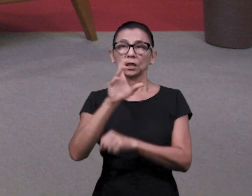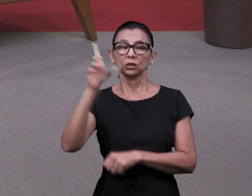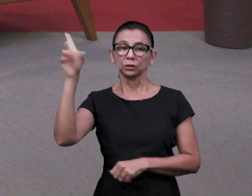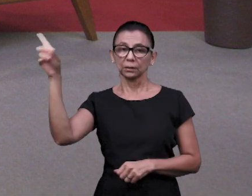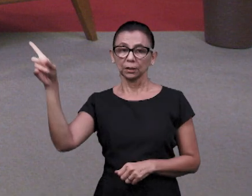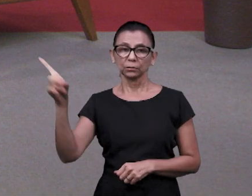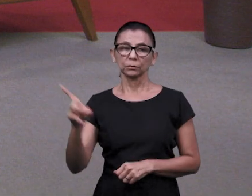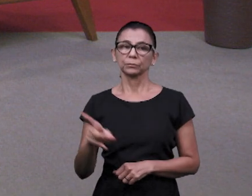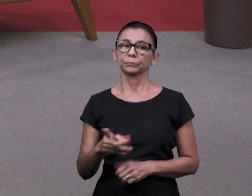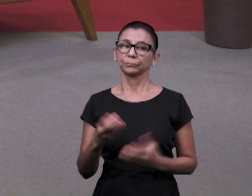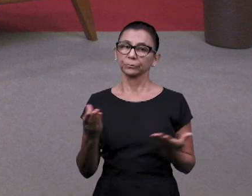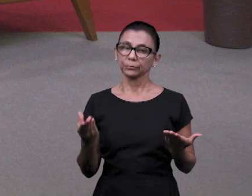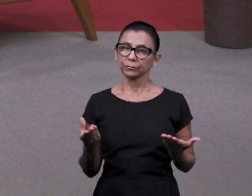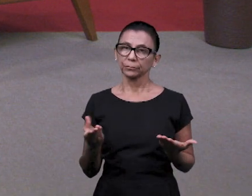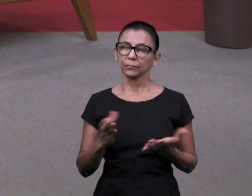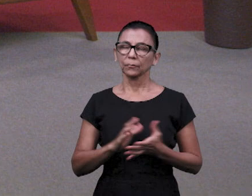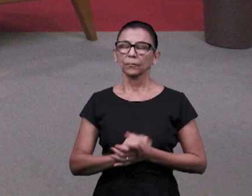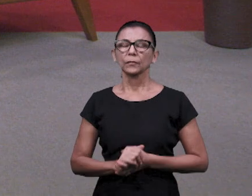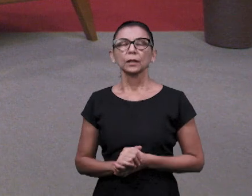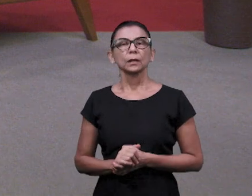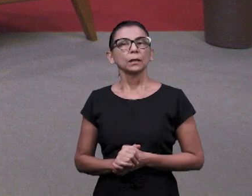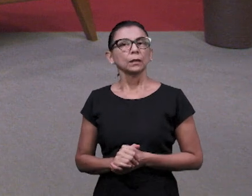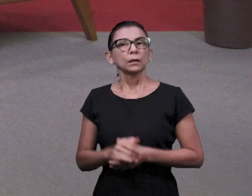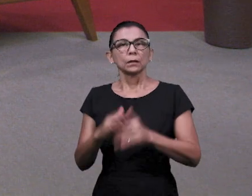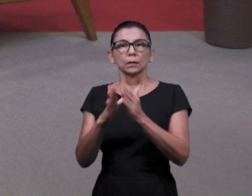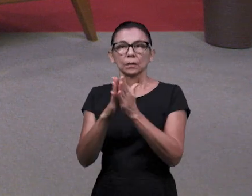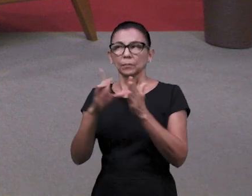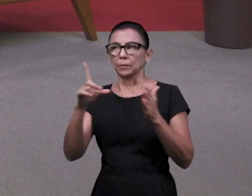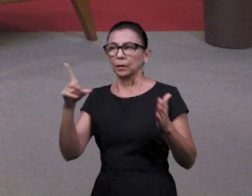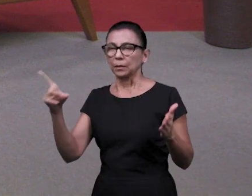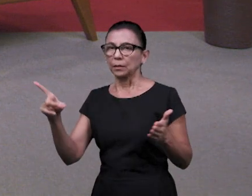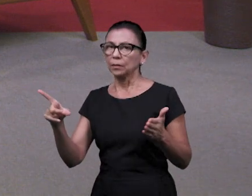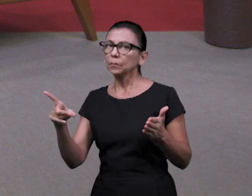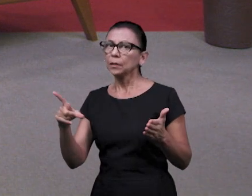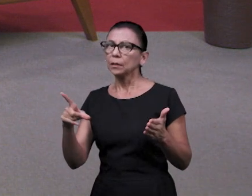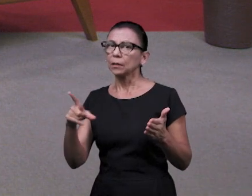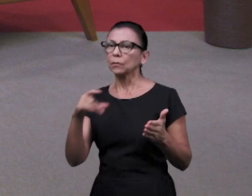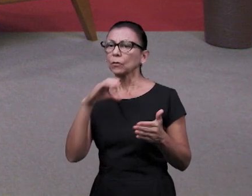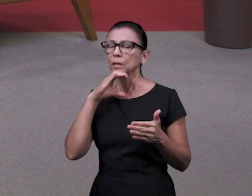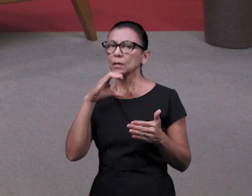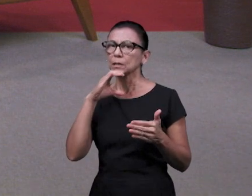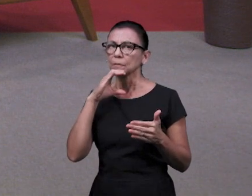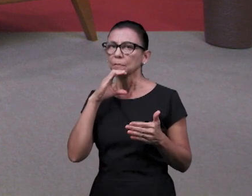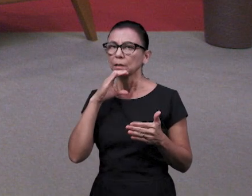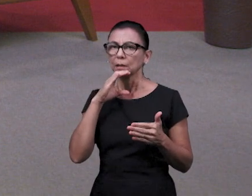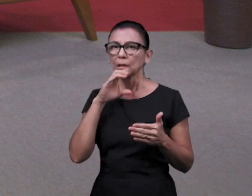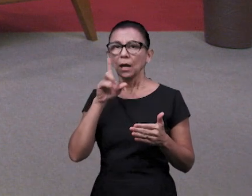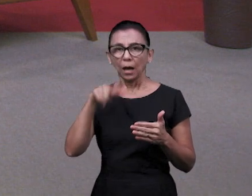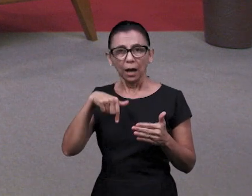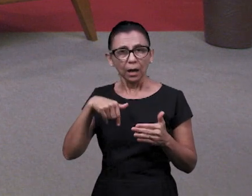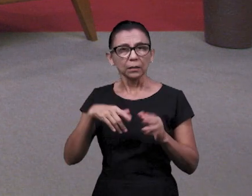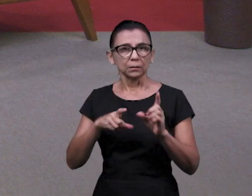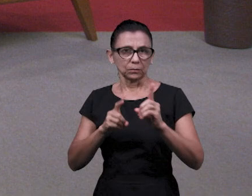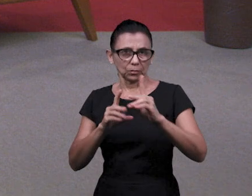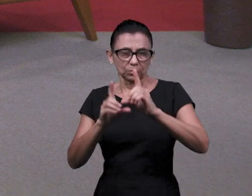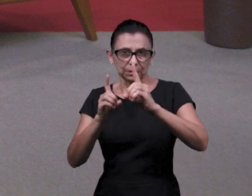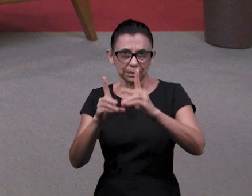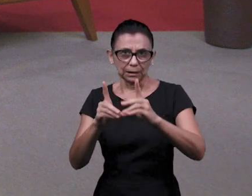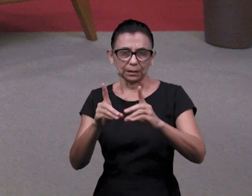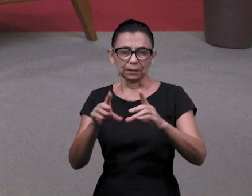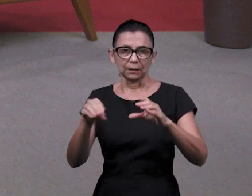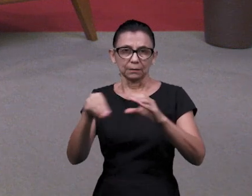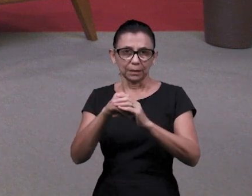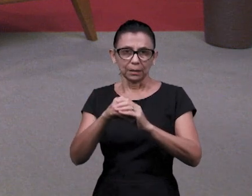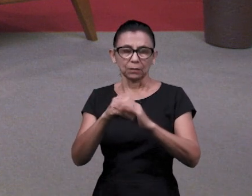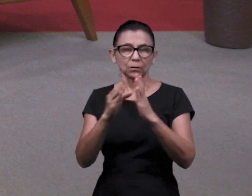parole donc, et la connaissance de la parole, c'est exactement la doctrine. Et quand nous